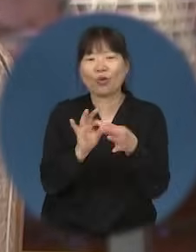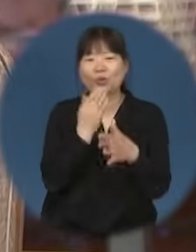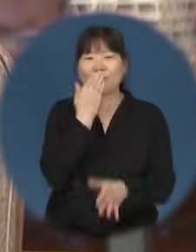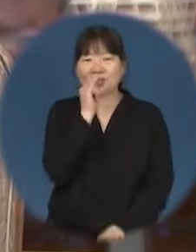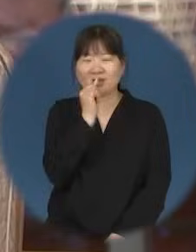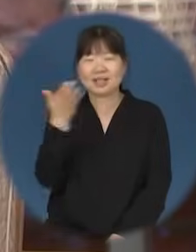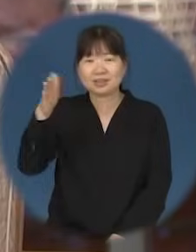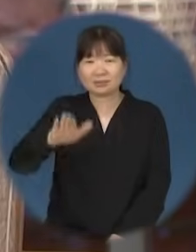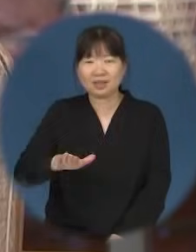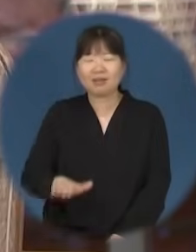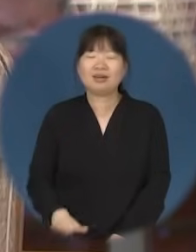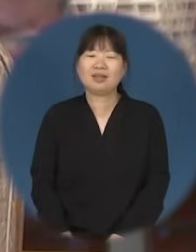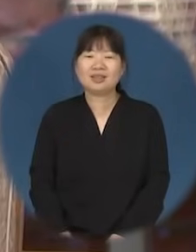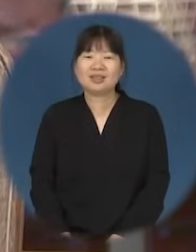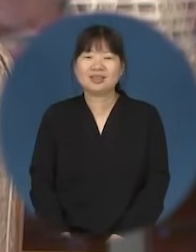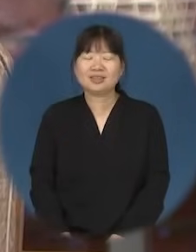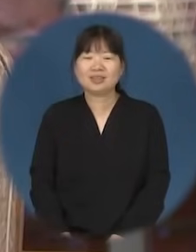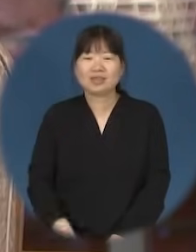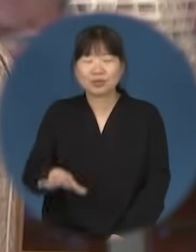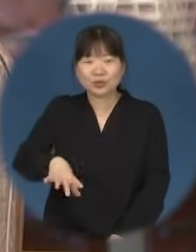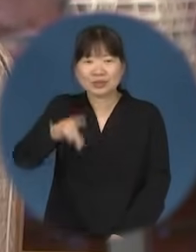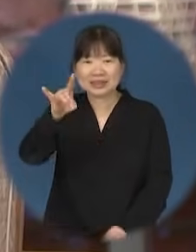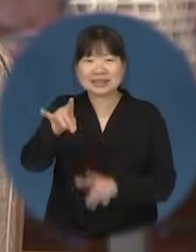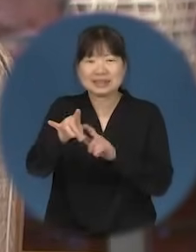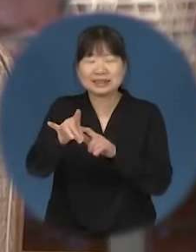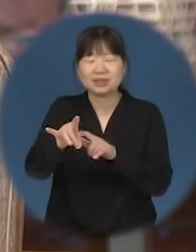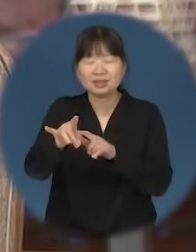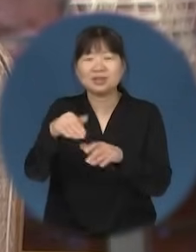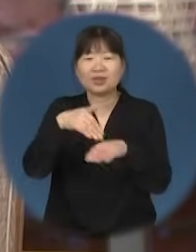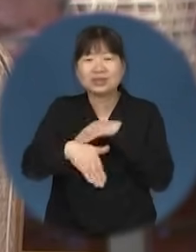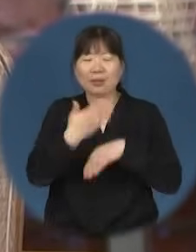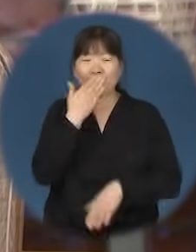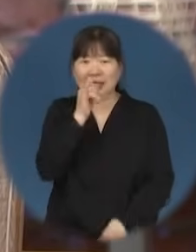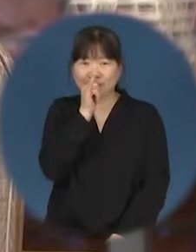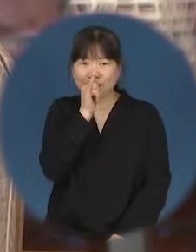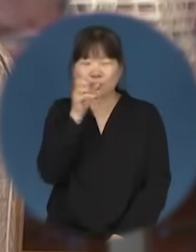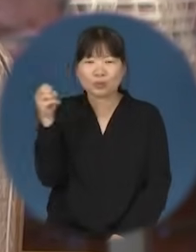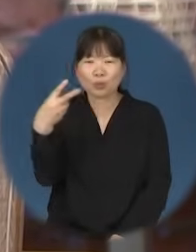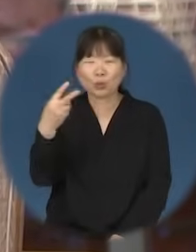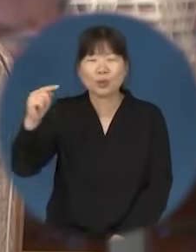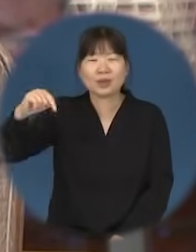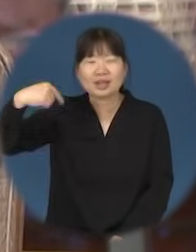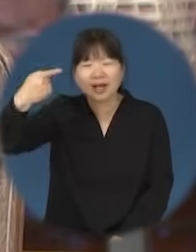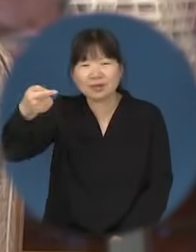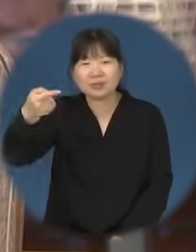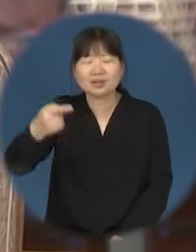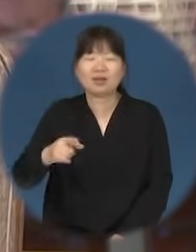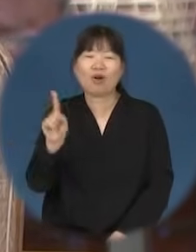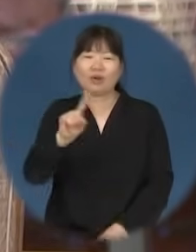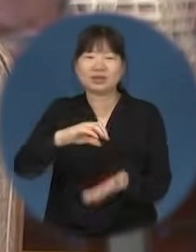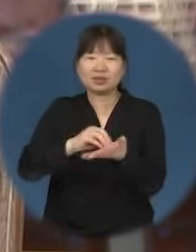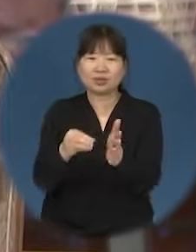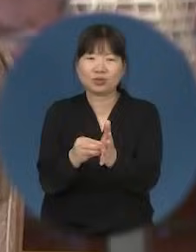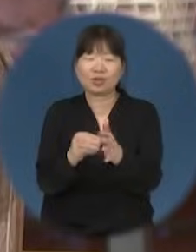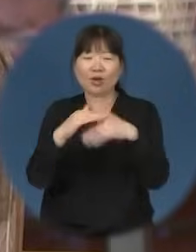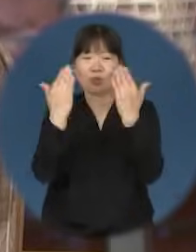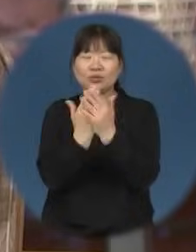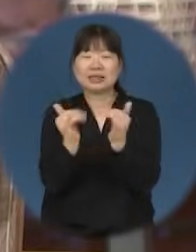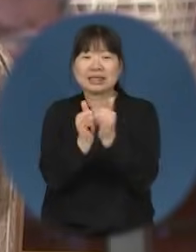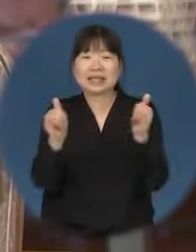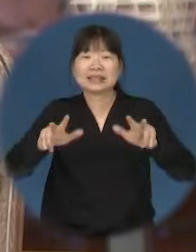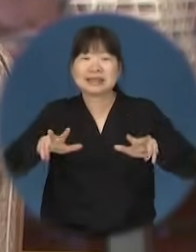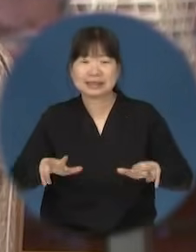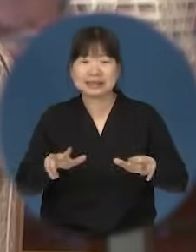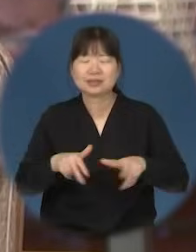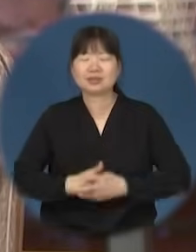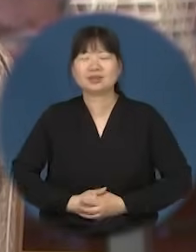예. 네. 네. 근데 이제 그게 이제 초창기는 그렇게 되겠고, 그 다음에 이제, 어느 정도 모든 사람,